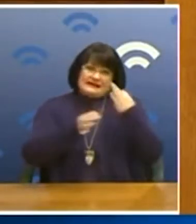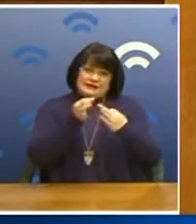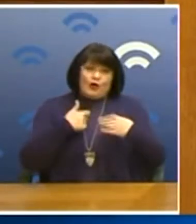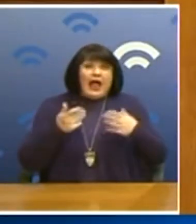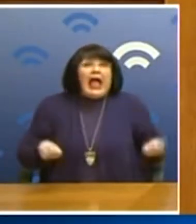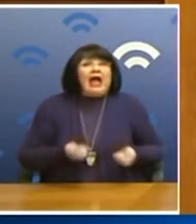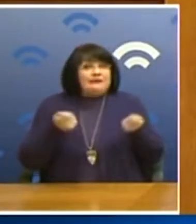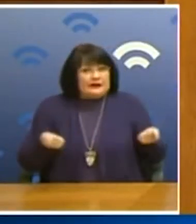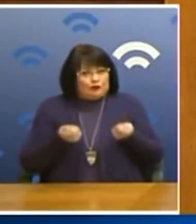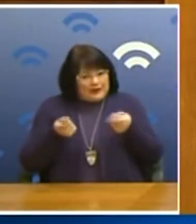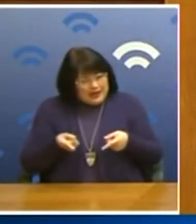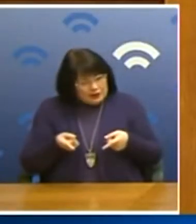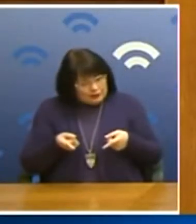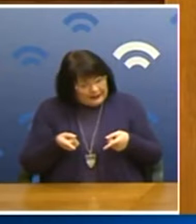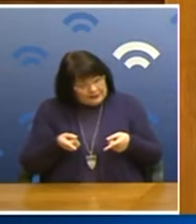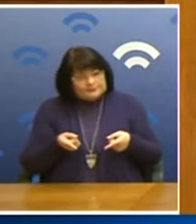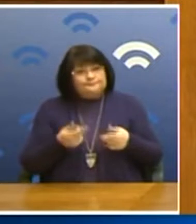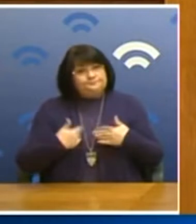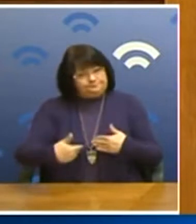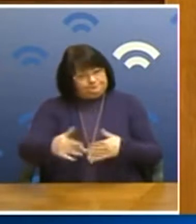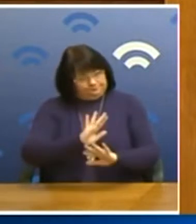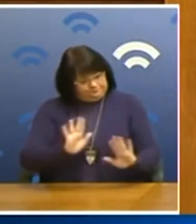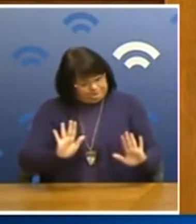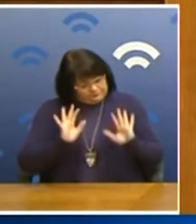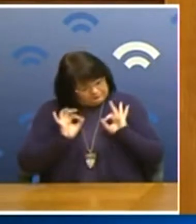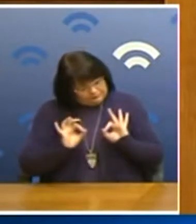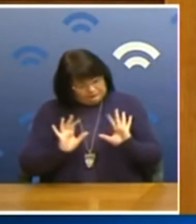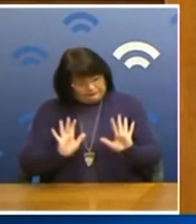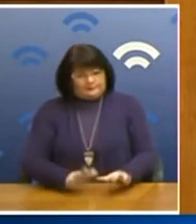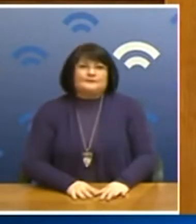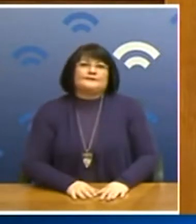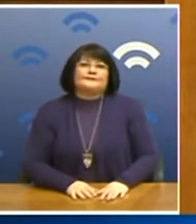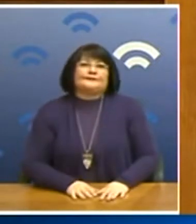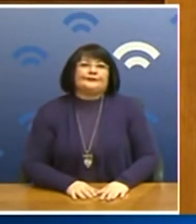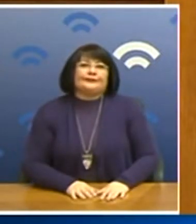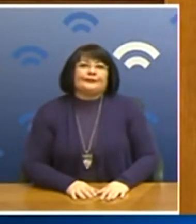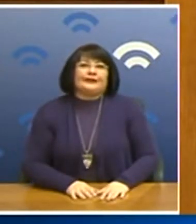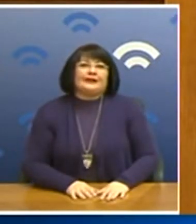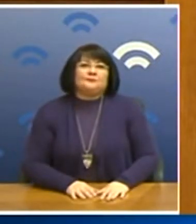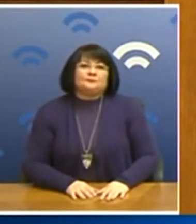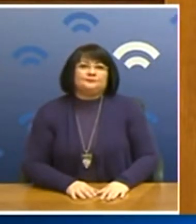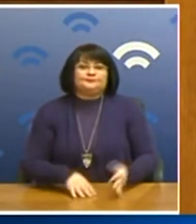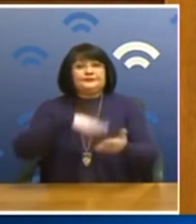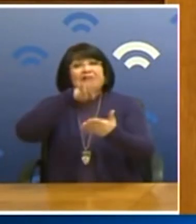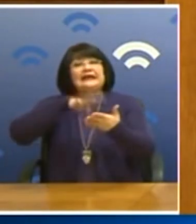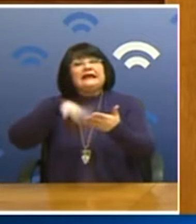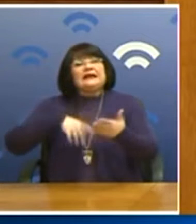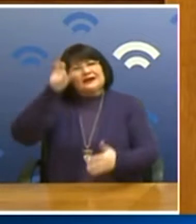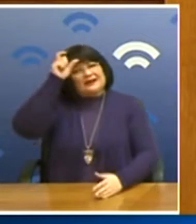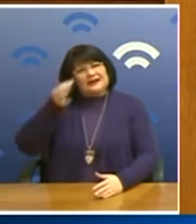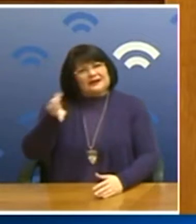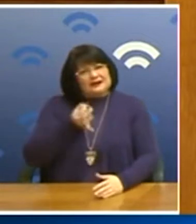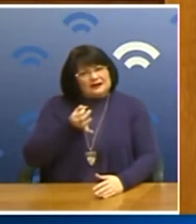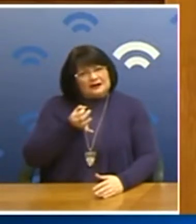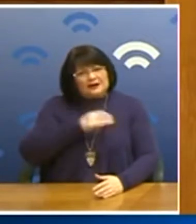εξελίσσονται και ήδη αποδίδουν. Τα κείμενα τα οποία επικαλείται η Άγκυρα για τις